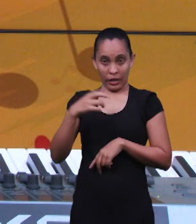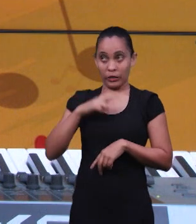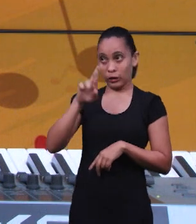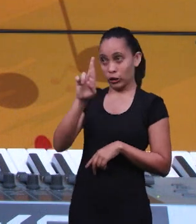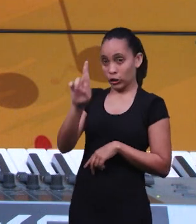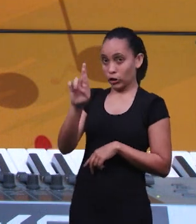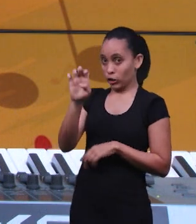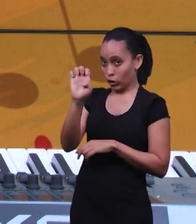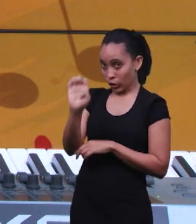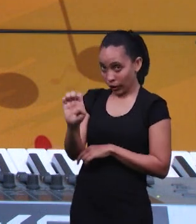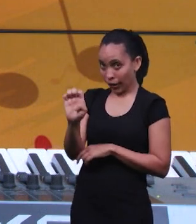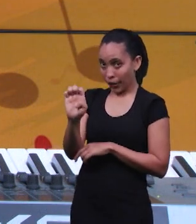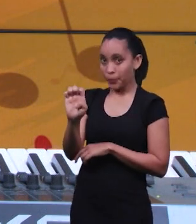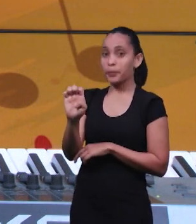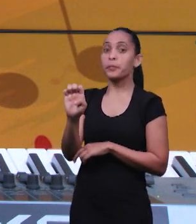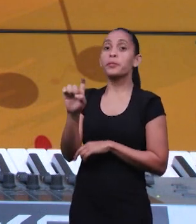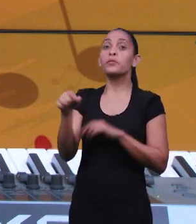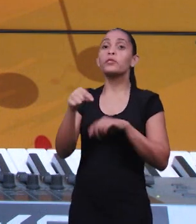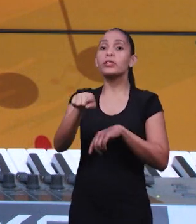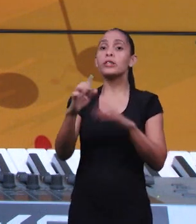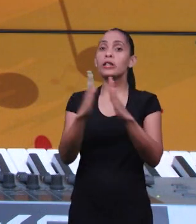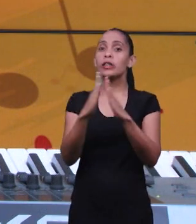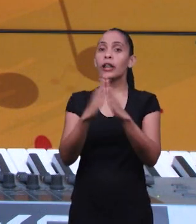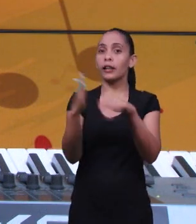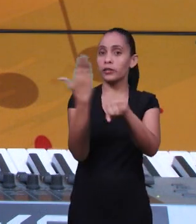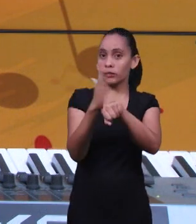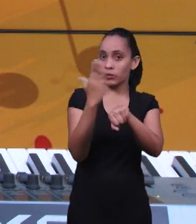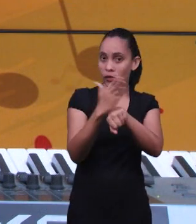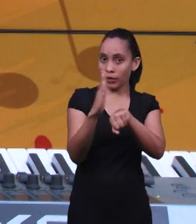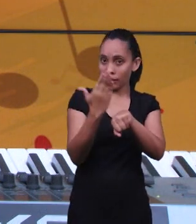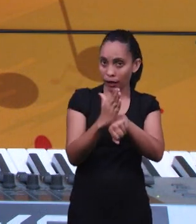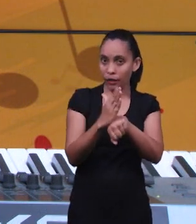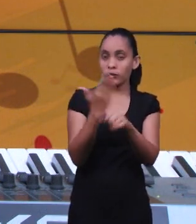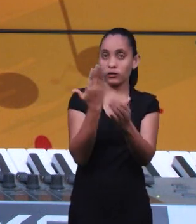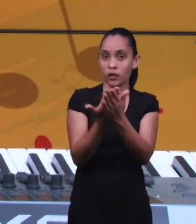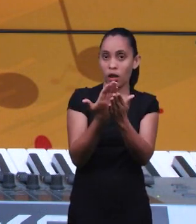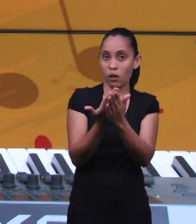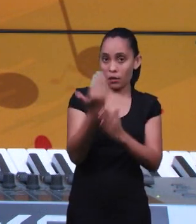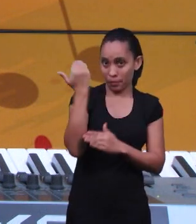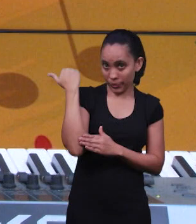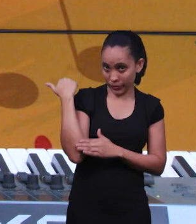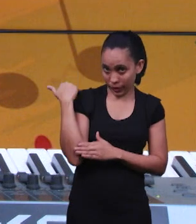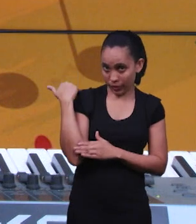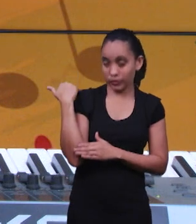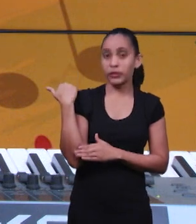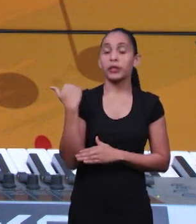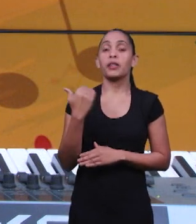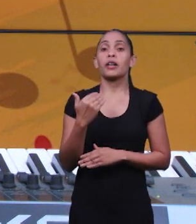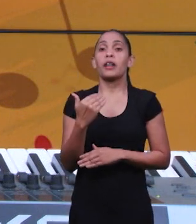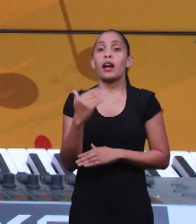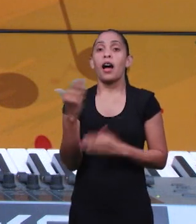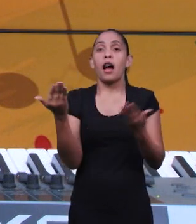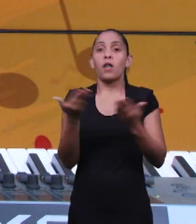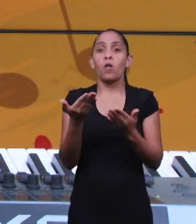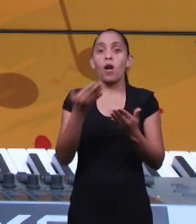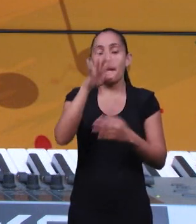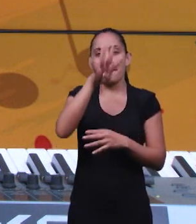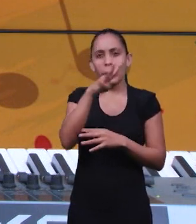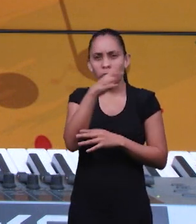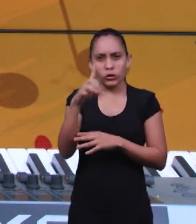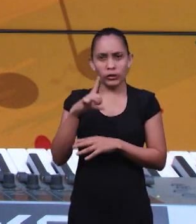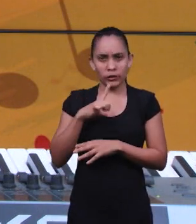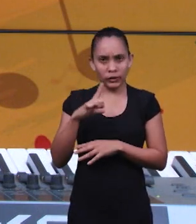Nous pouvons faire, vous pouvez faire chez vous pour vous entraîner. Nous avons déjà fait l'étude précédente. Maintenant, dans notre